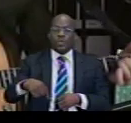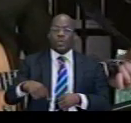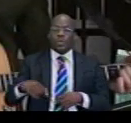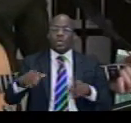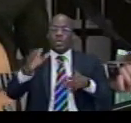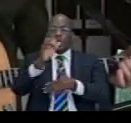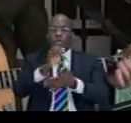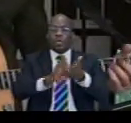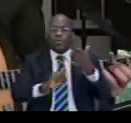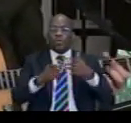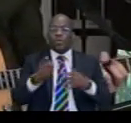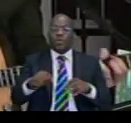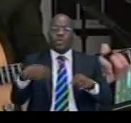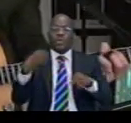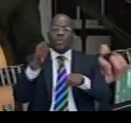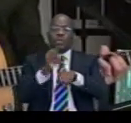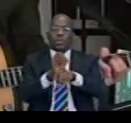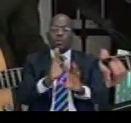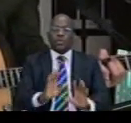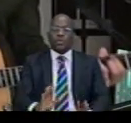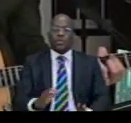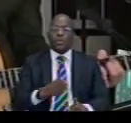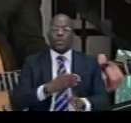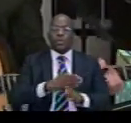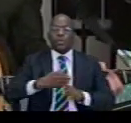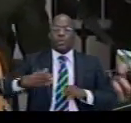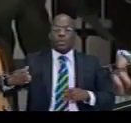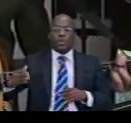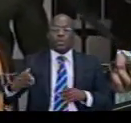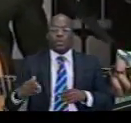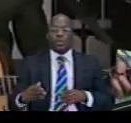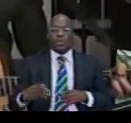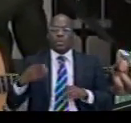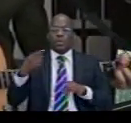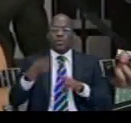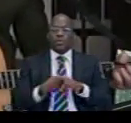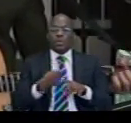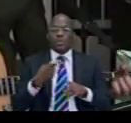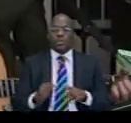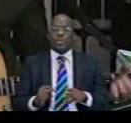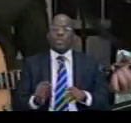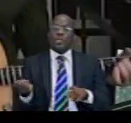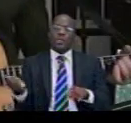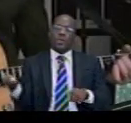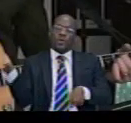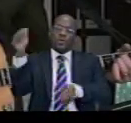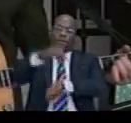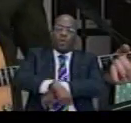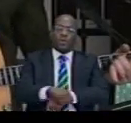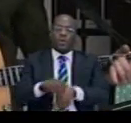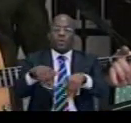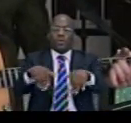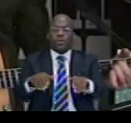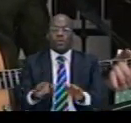Il roule la pierre du tombeau vaincu.